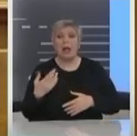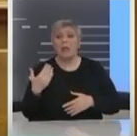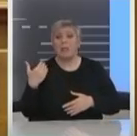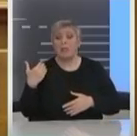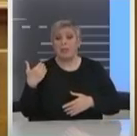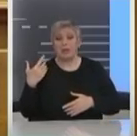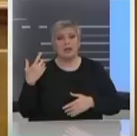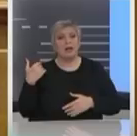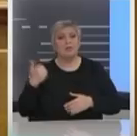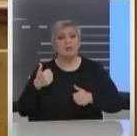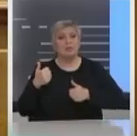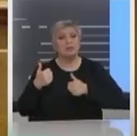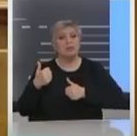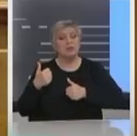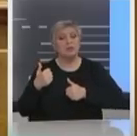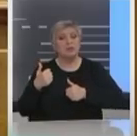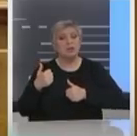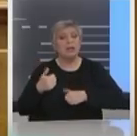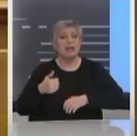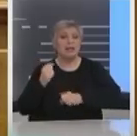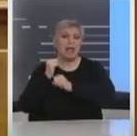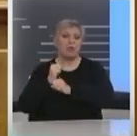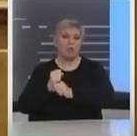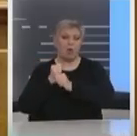εκλογές του Ιουνίου, συγγνώμη, του Ιανουαρίου,